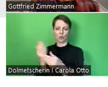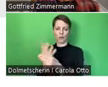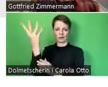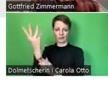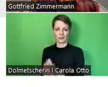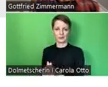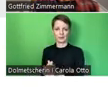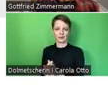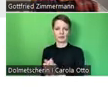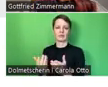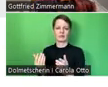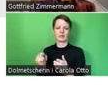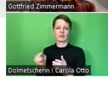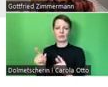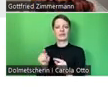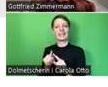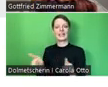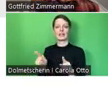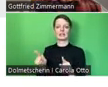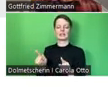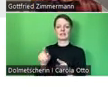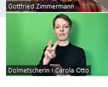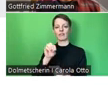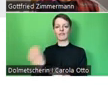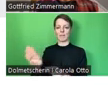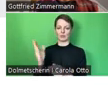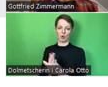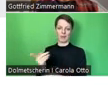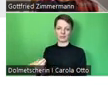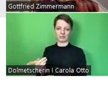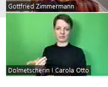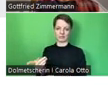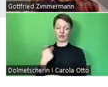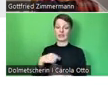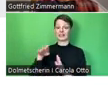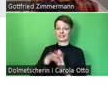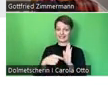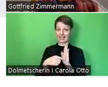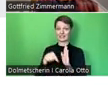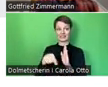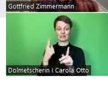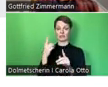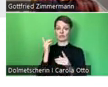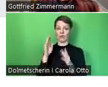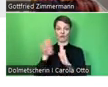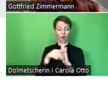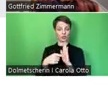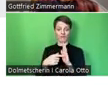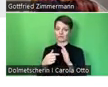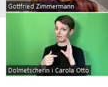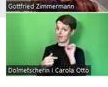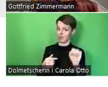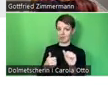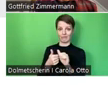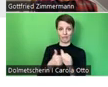als Nicht-Web-Dokumente. Das heißt, wir müssen uns vom Gesetz her an diese Vorschriften halten. Das Kapitel 10